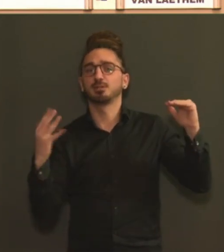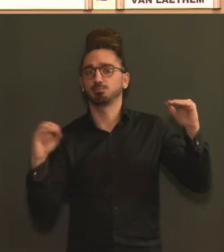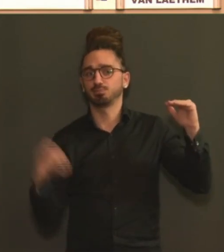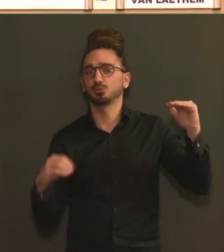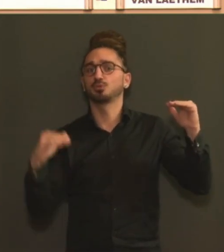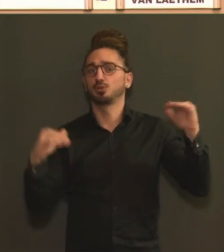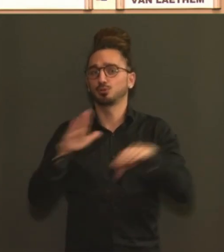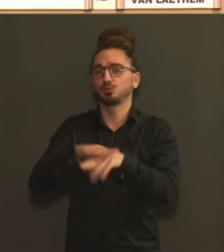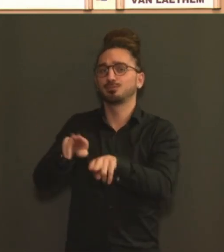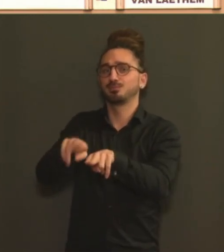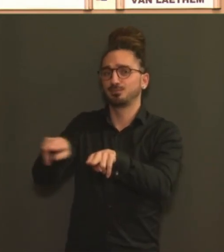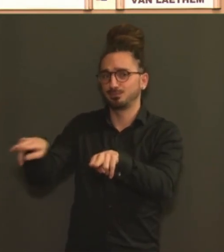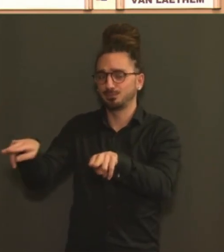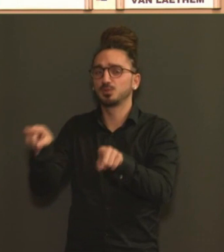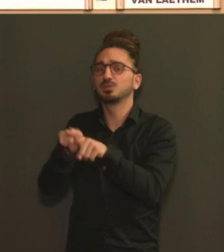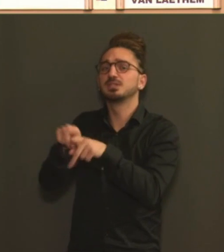précédente.